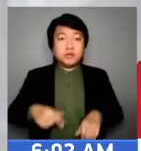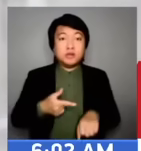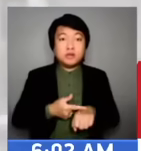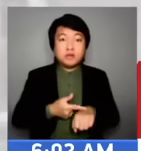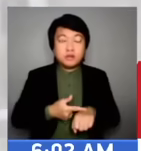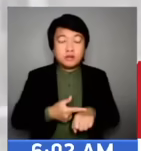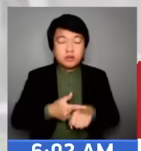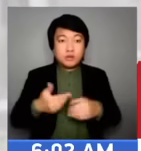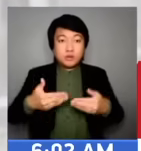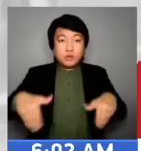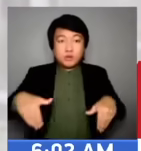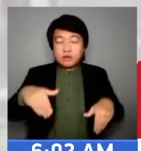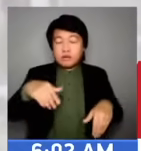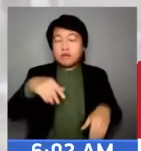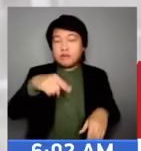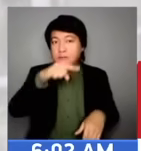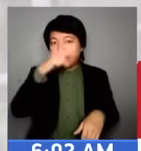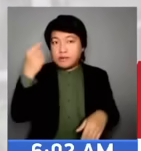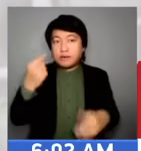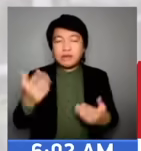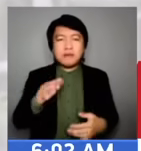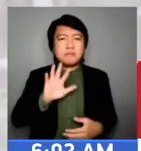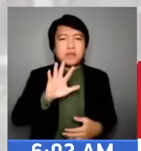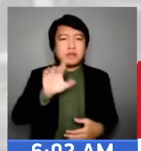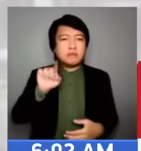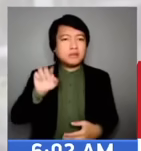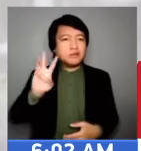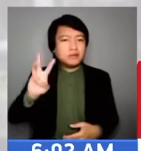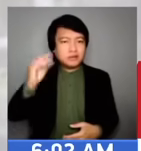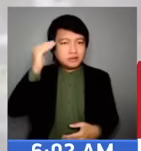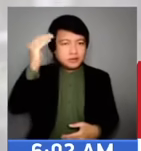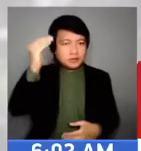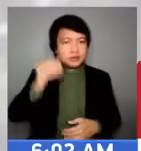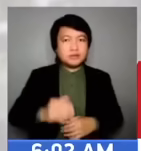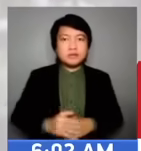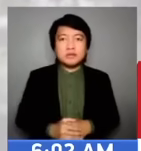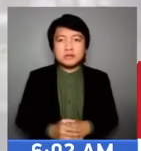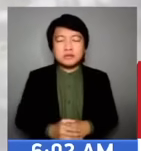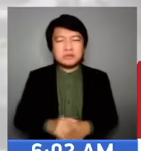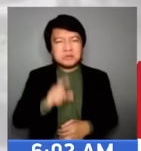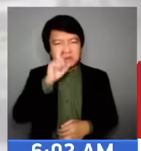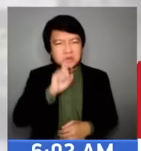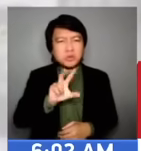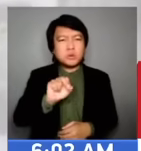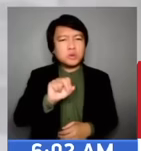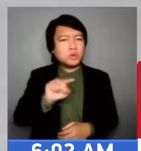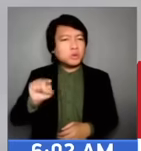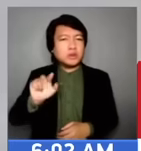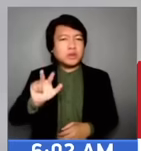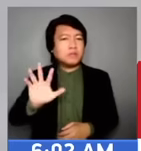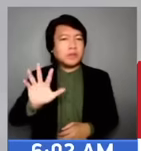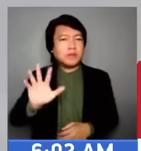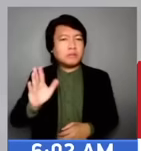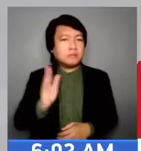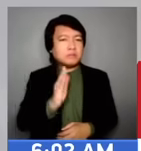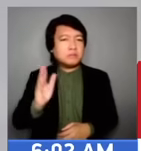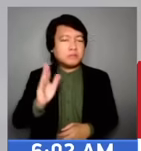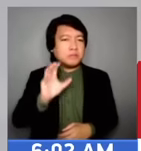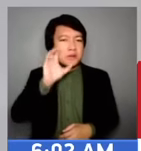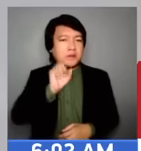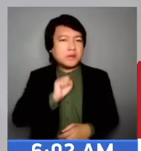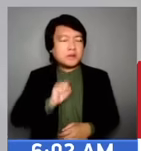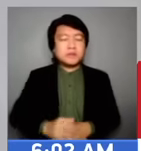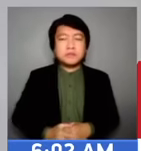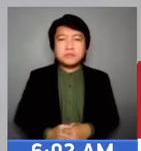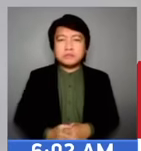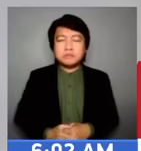taas at sa pakitaya ng mga otoridad, nasa 30-35 taong gulang. Ayon sa QCPDC-IDU, maliban sa mga gasgas sa